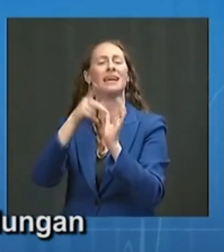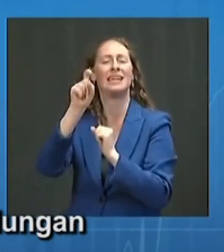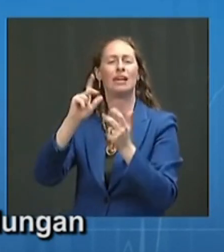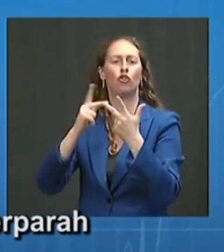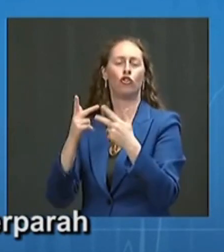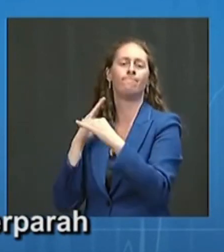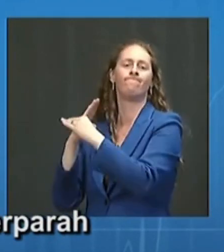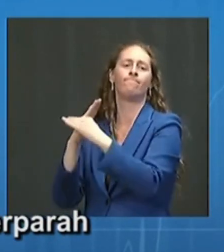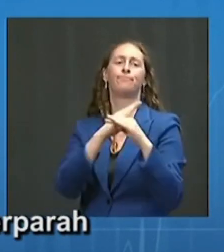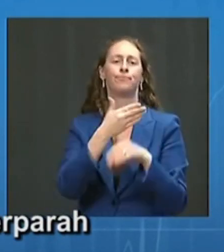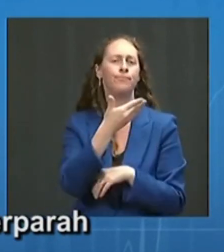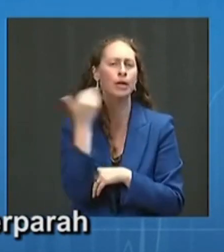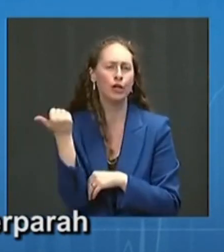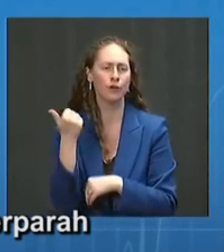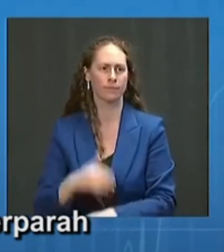Hai